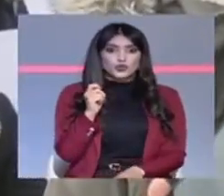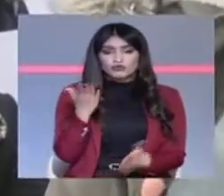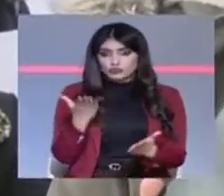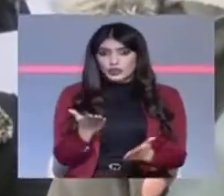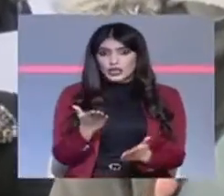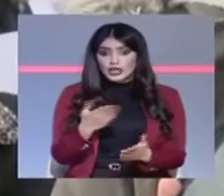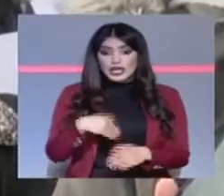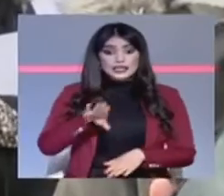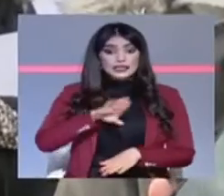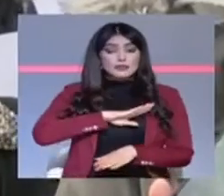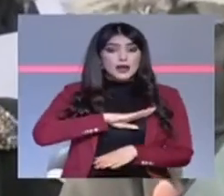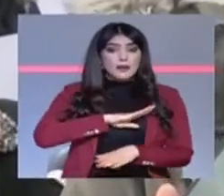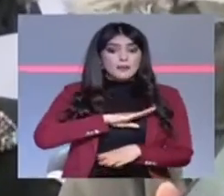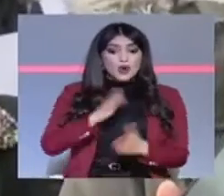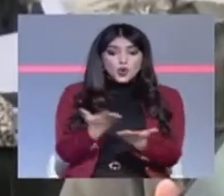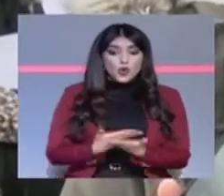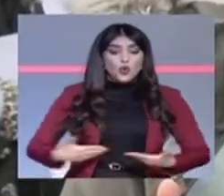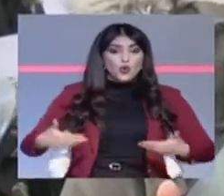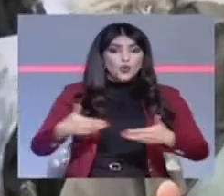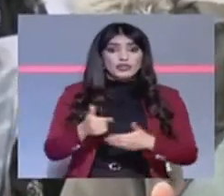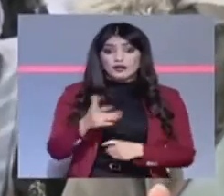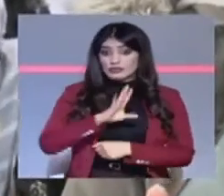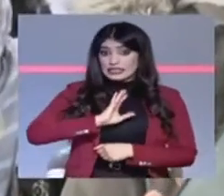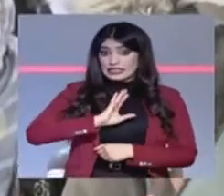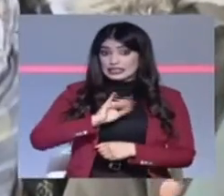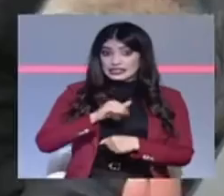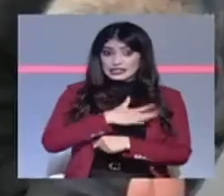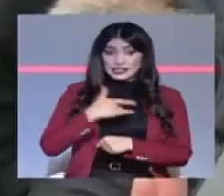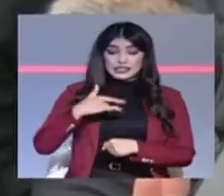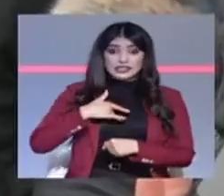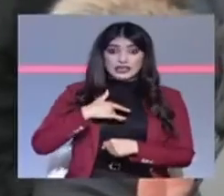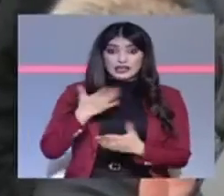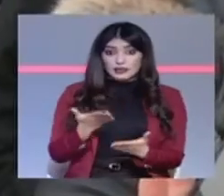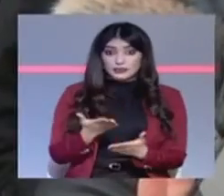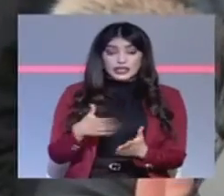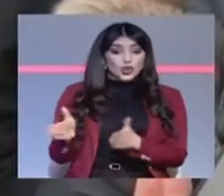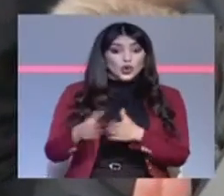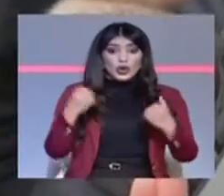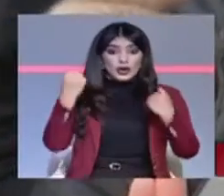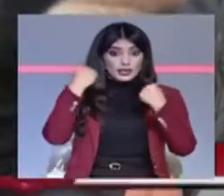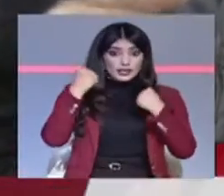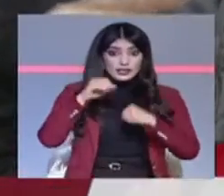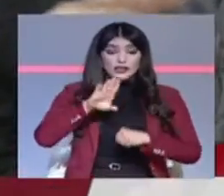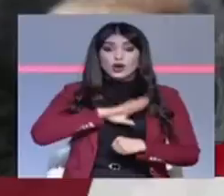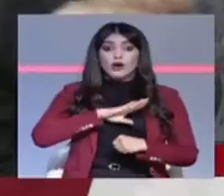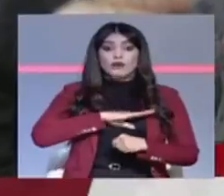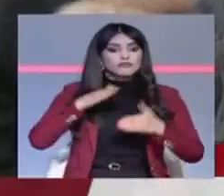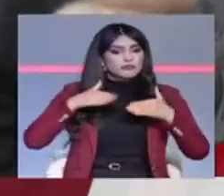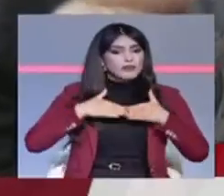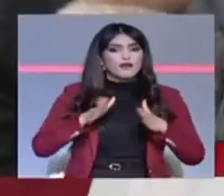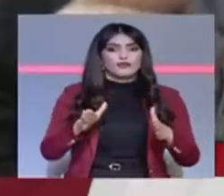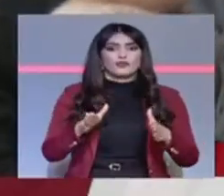الوضع الامني والوضع الصحيه اللي اللي في الاعتصام اعتصام مفتوحه